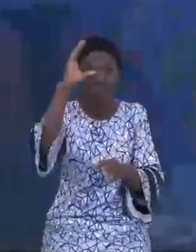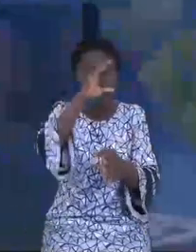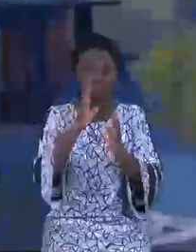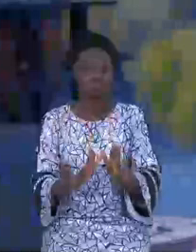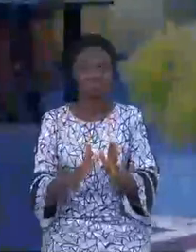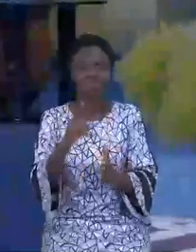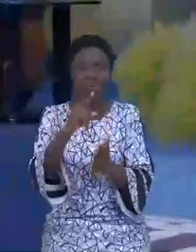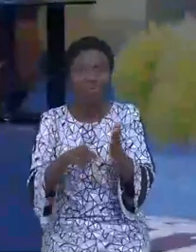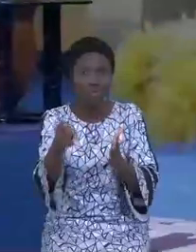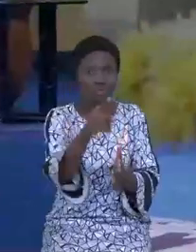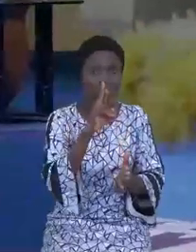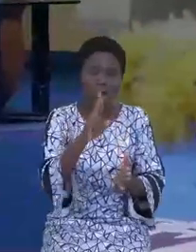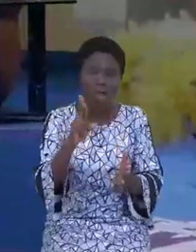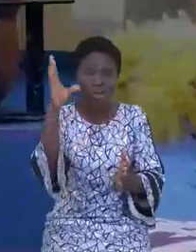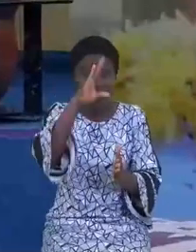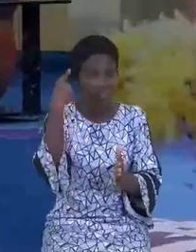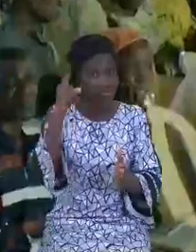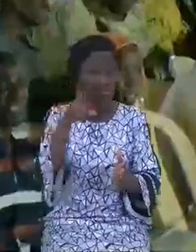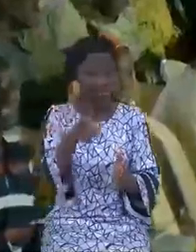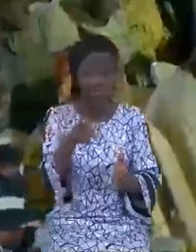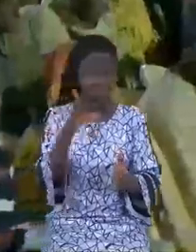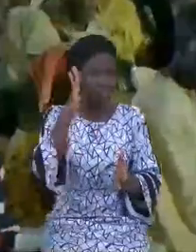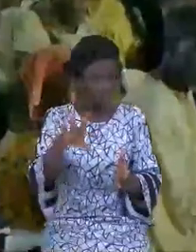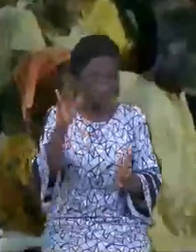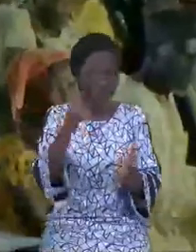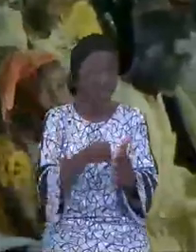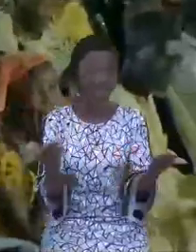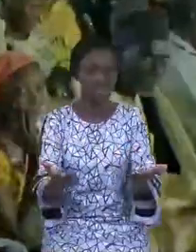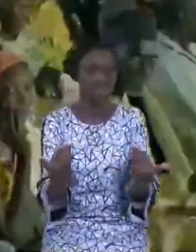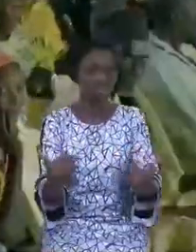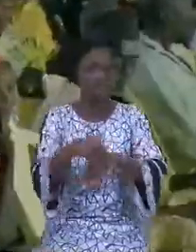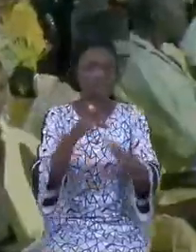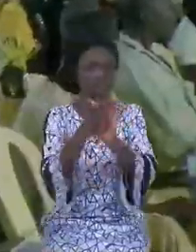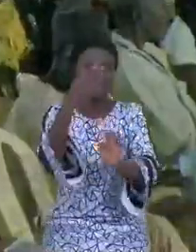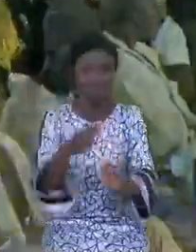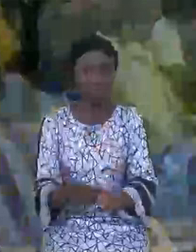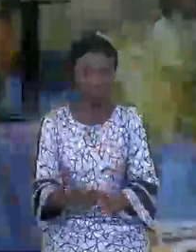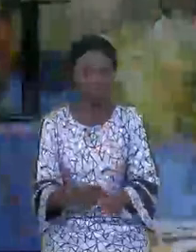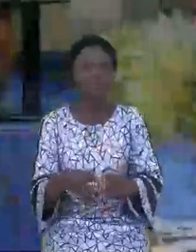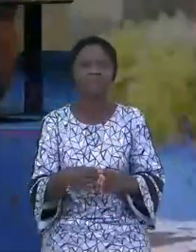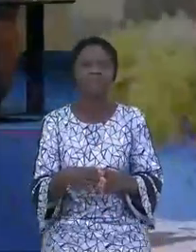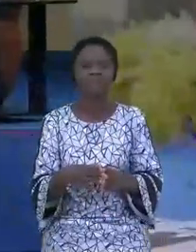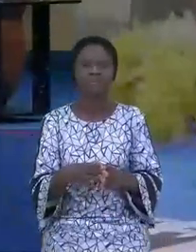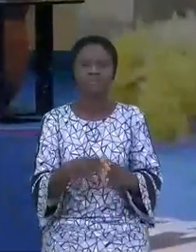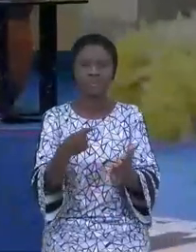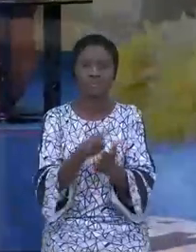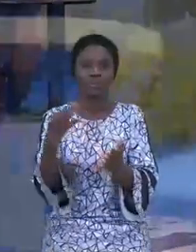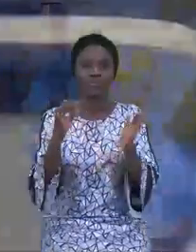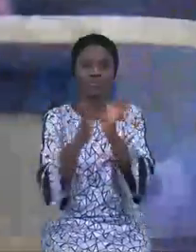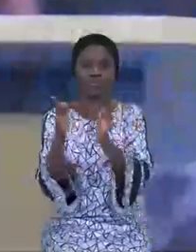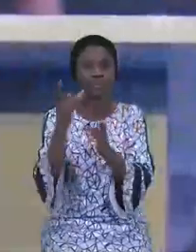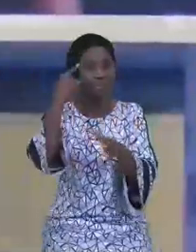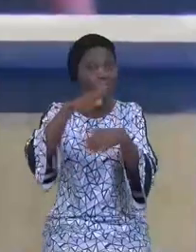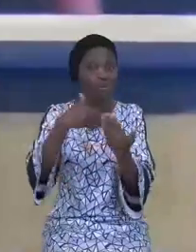que tu cherches, tu l'auras ce soir. L'évangile glorieux de Jésus pour tous ceux